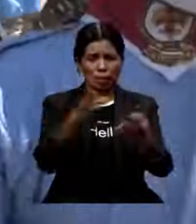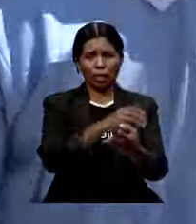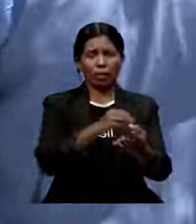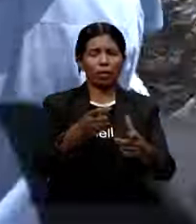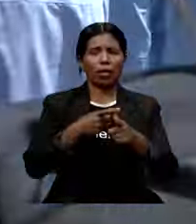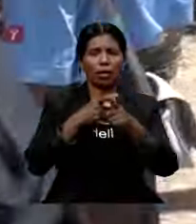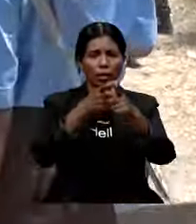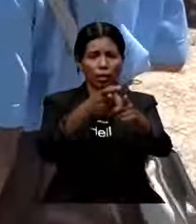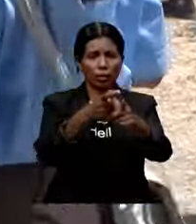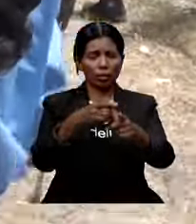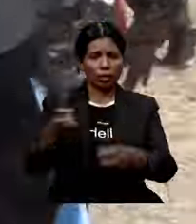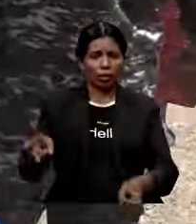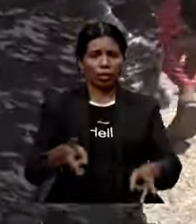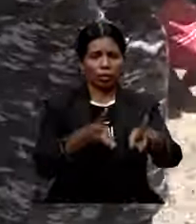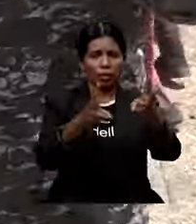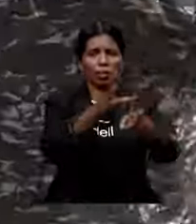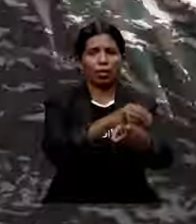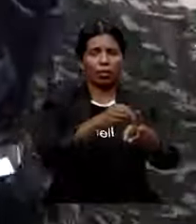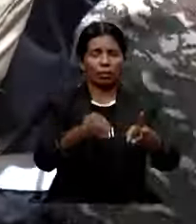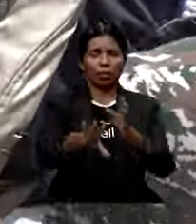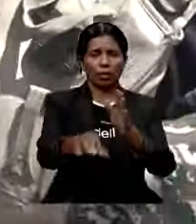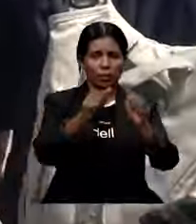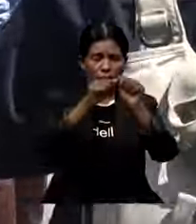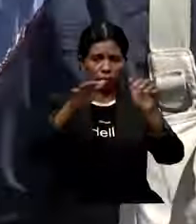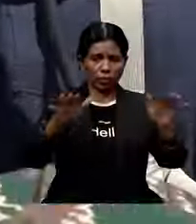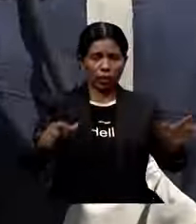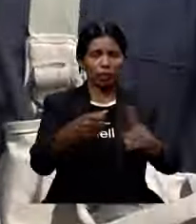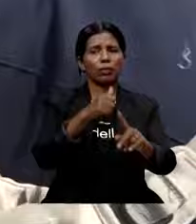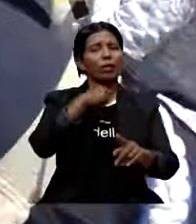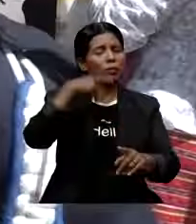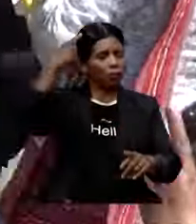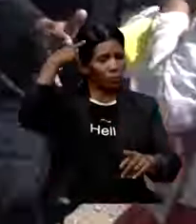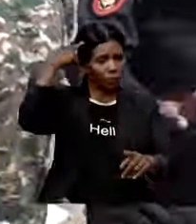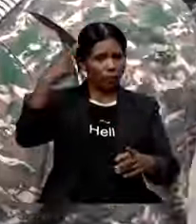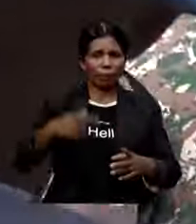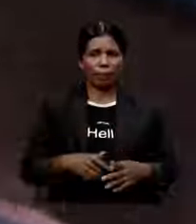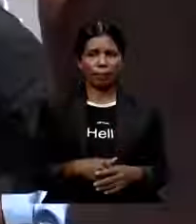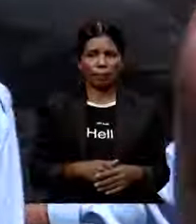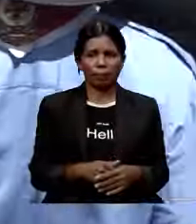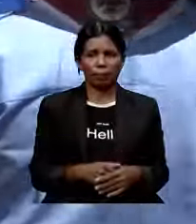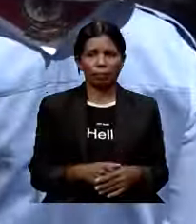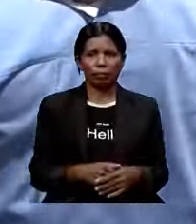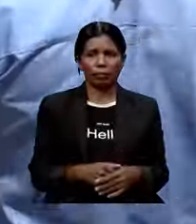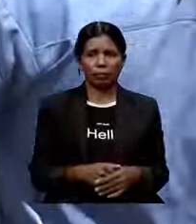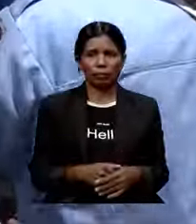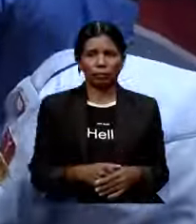makhalai hadau malu ia strada klaran atu bele hetan ben saun husi papa Marito da Costa Santina Simões Jemen.